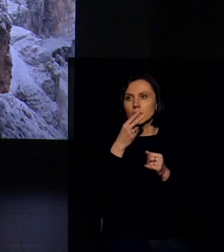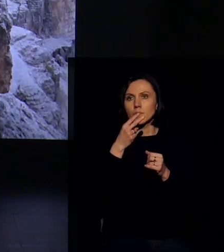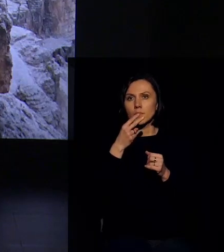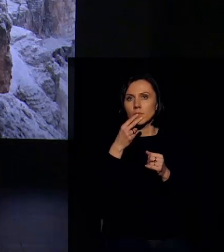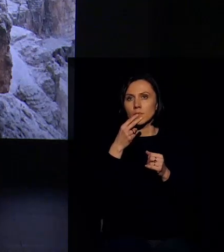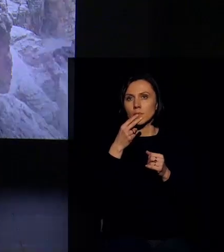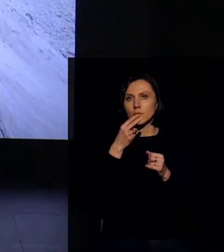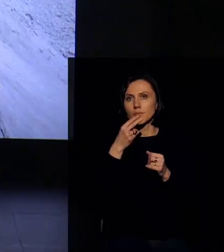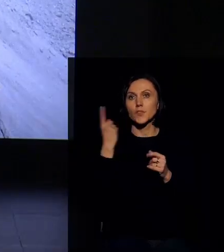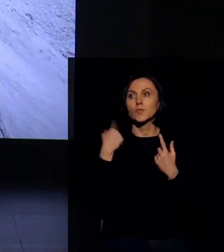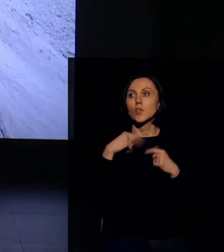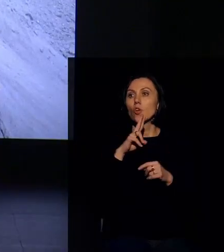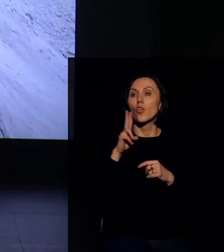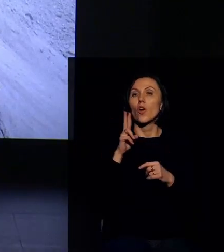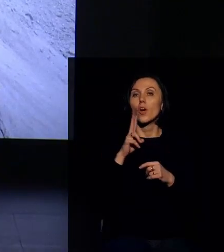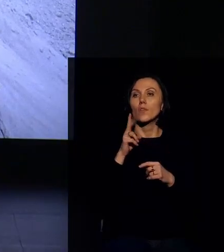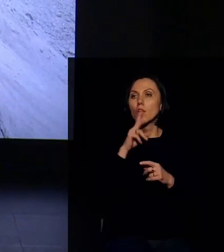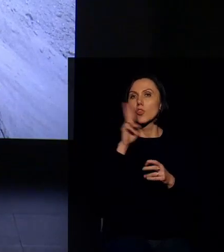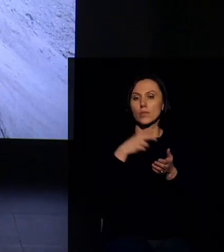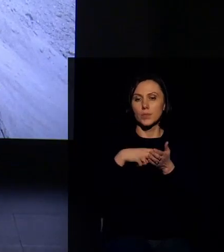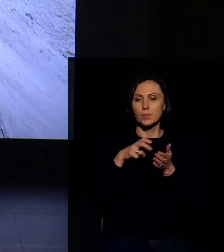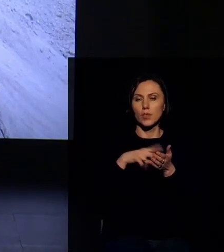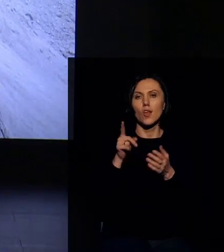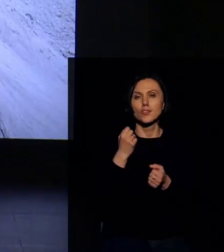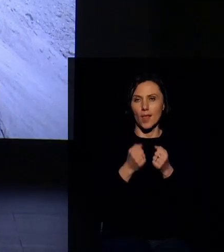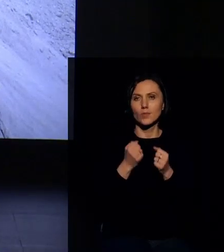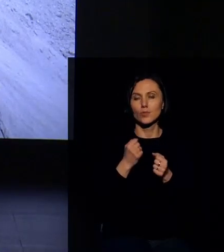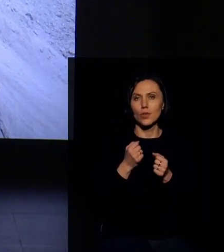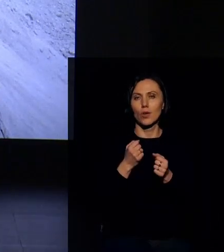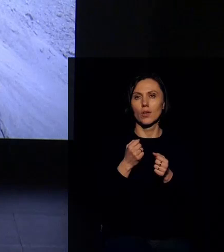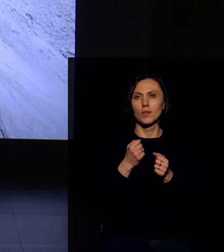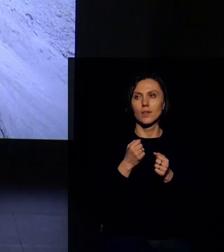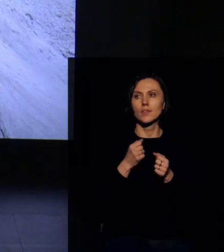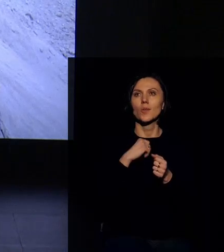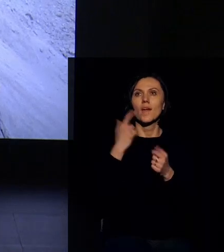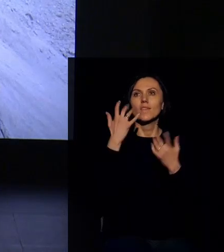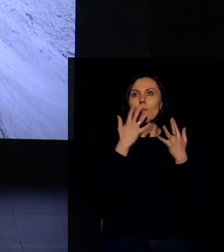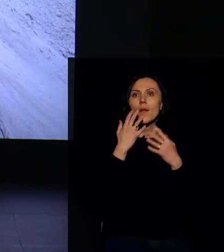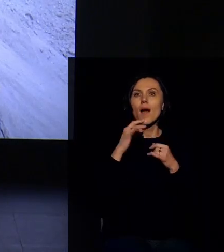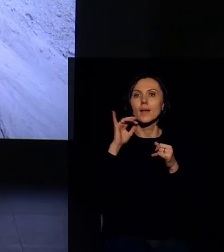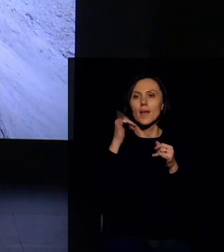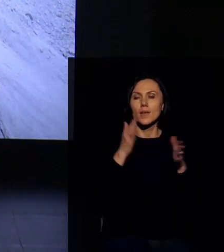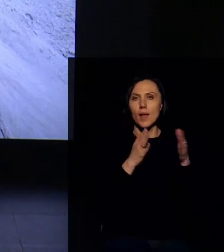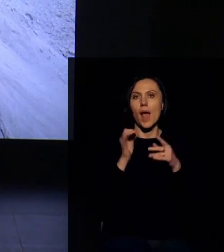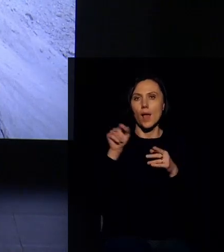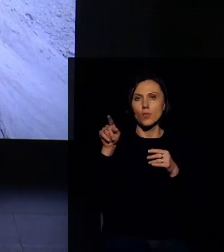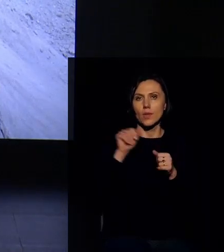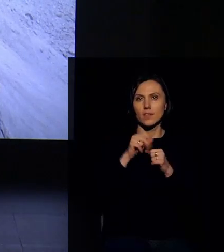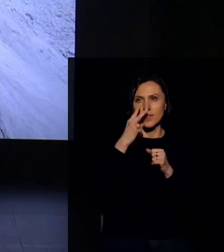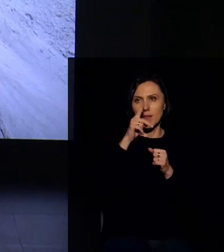tych osób, które sobie wędrują, to ciężko byłoby sobie wyobrazić, jaki jest jej przebieg, tak? A ona tutaj